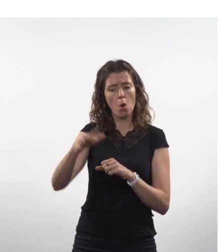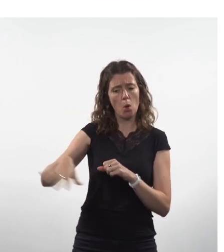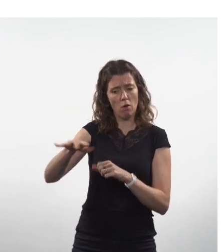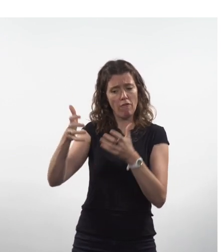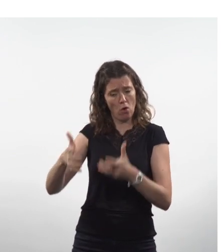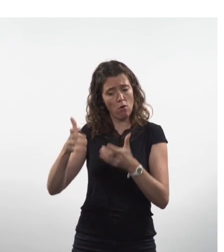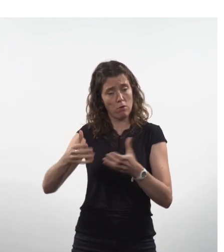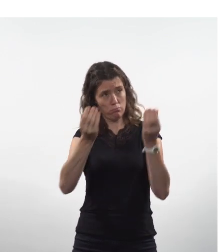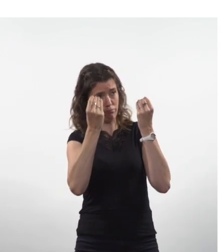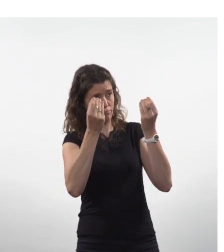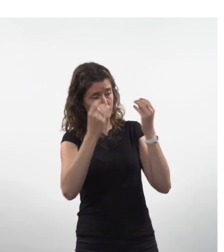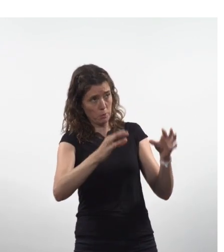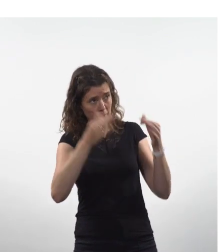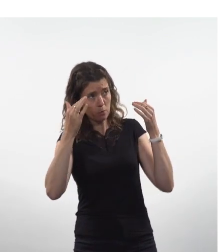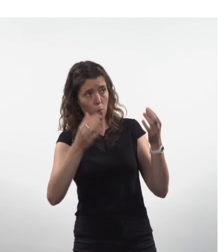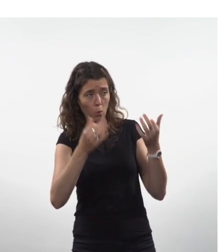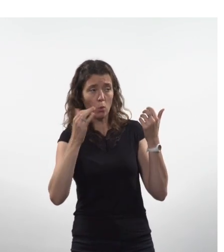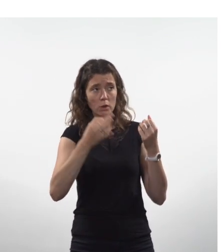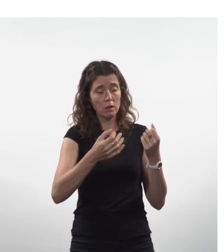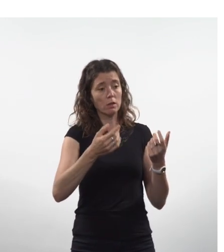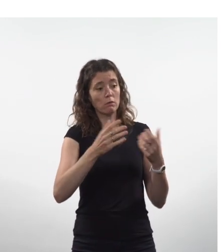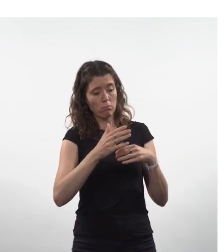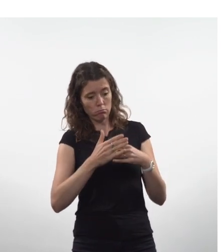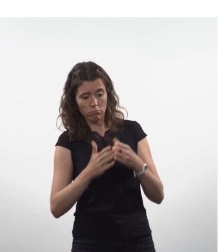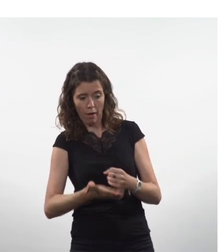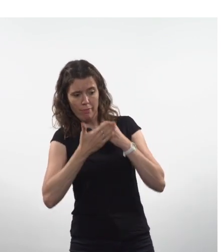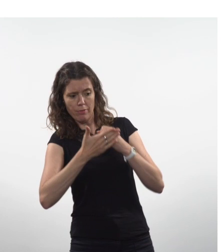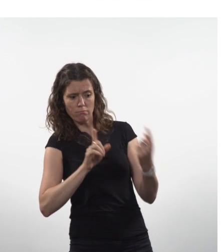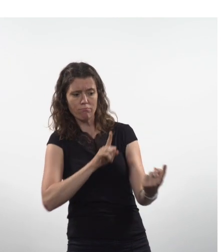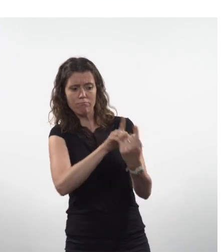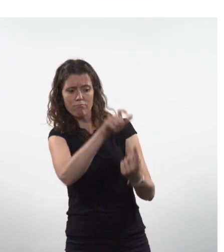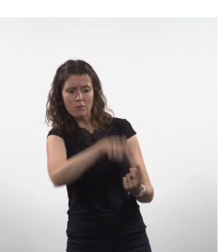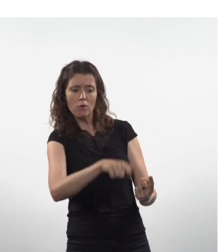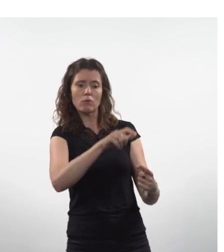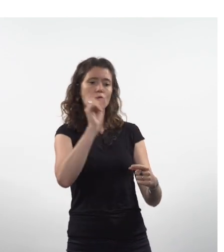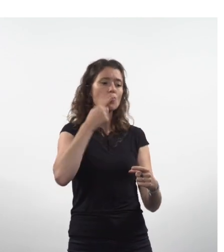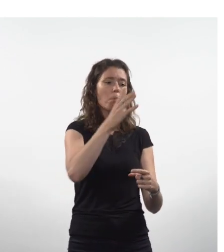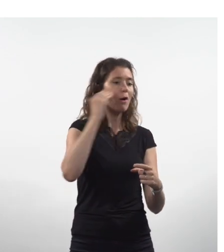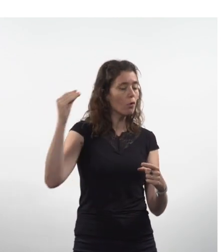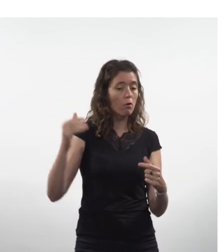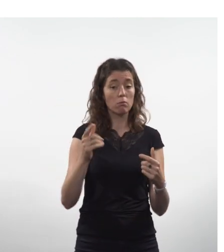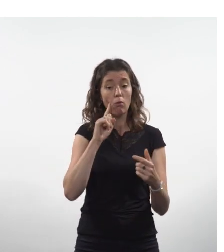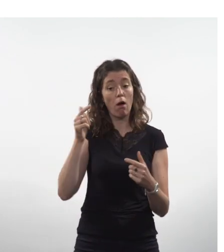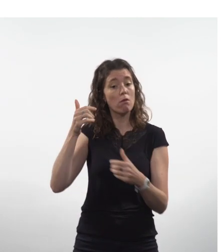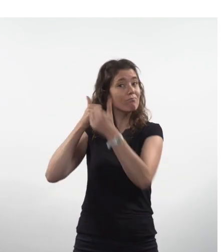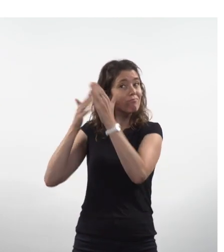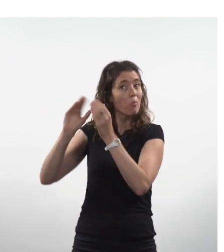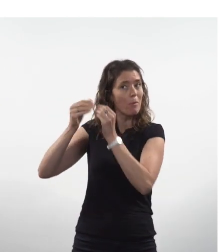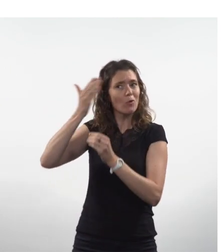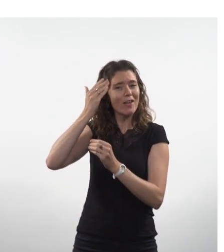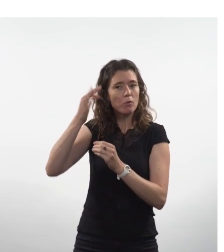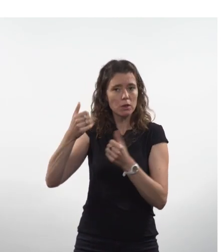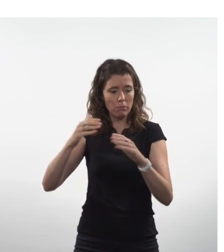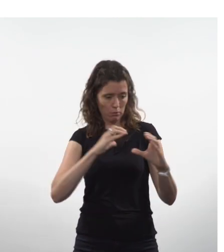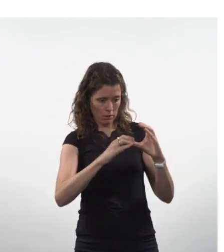avec les personnes sourdes et les malentendantes, même s'ils connaissent le problème d'audition, mais ça me parle parfois communiquer avec un